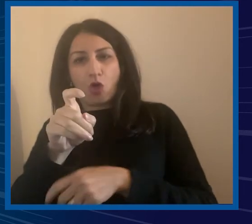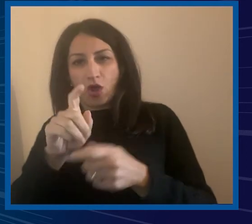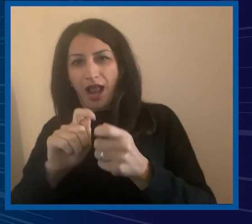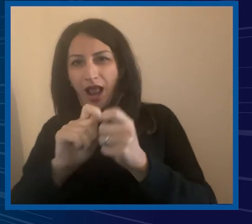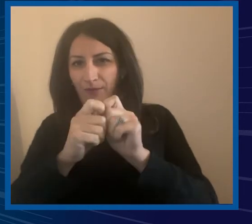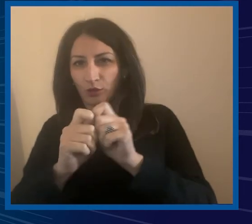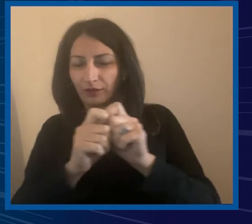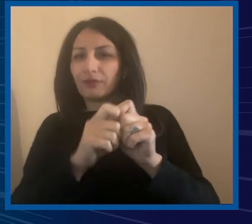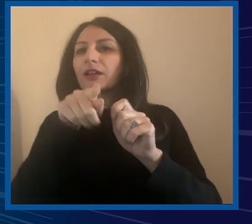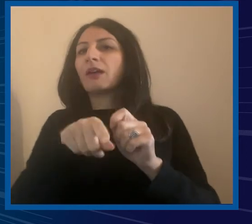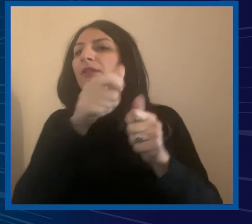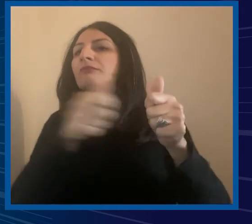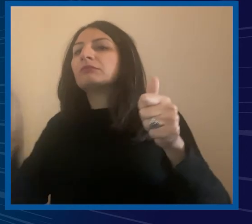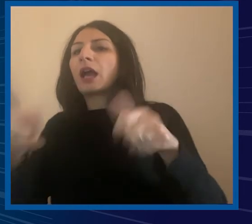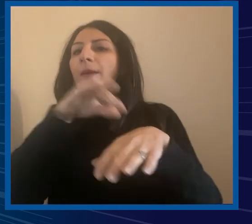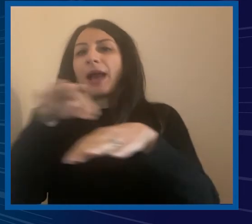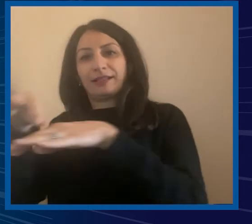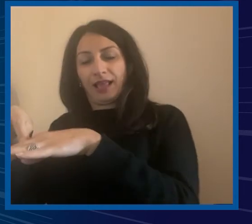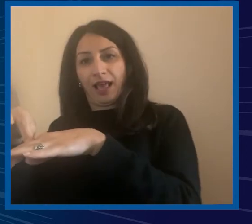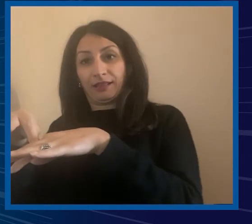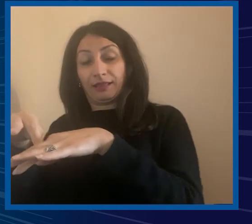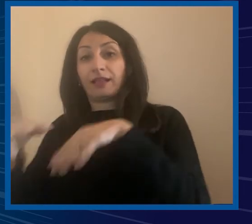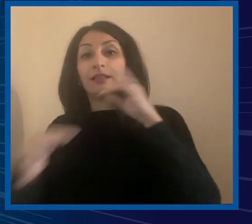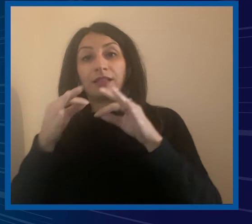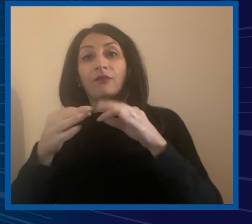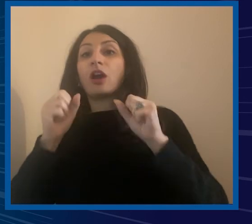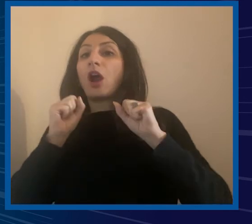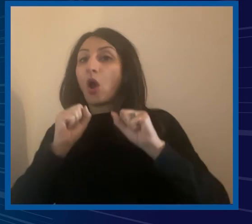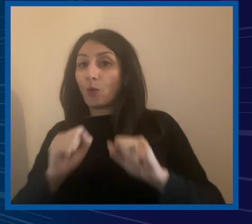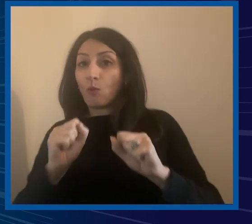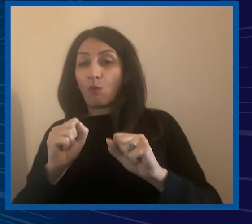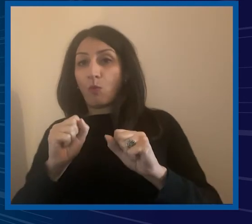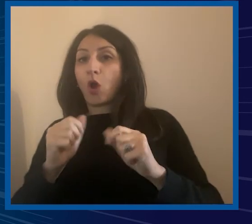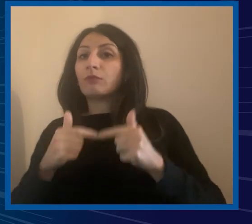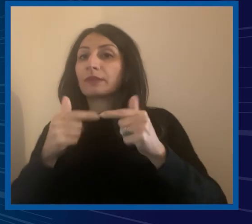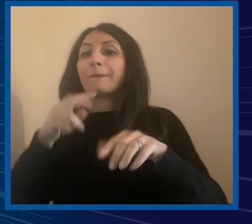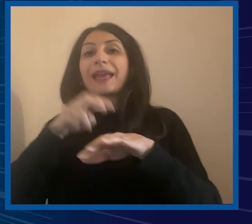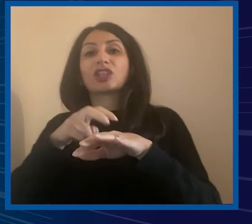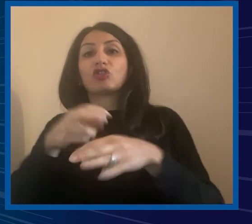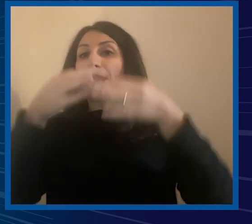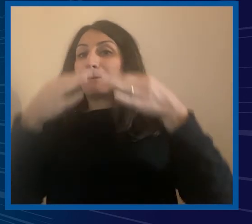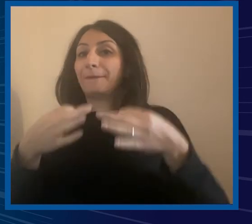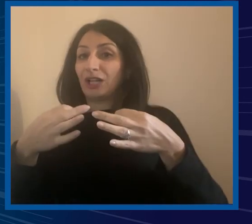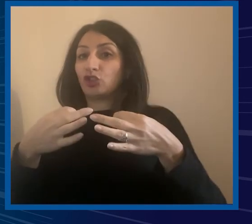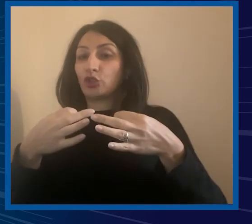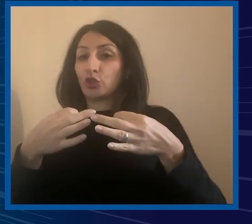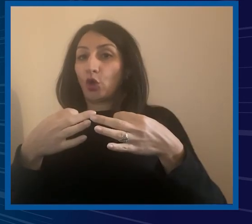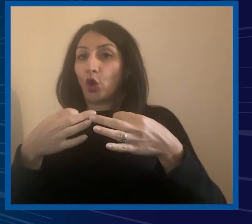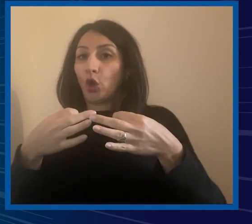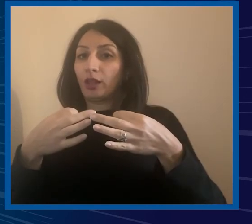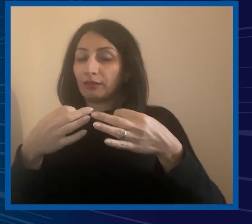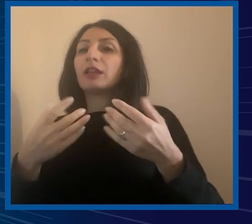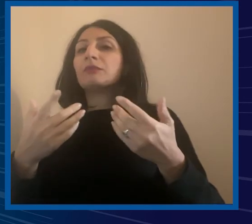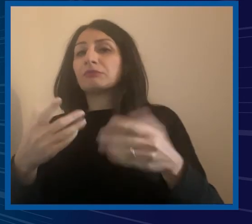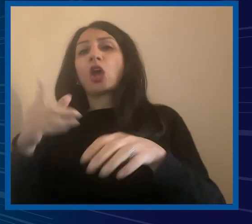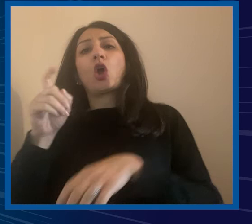specifiche alterazioni delle cellule tumorali di ogni singolo paziente e dunque permette di realizzare la medicina